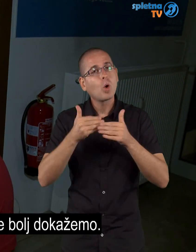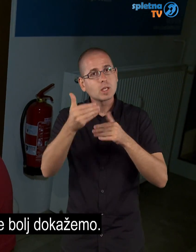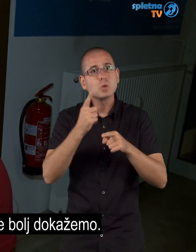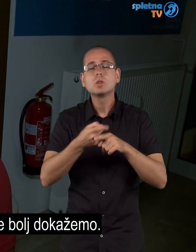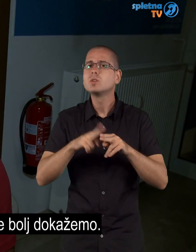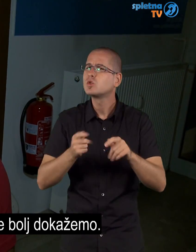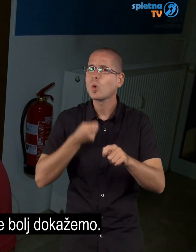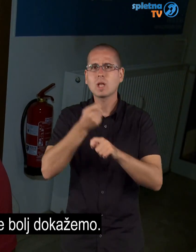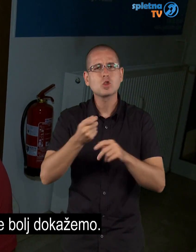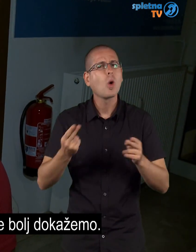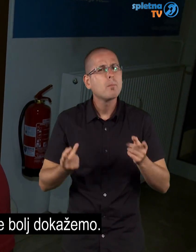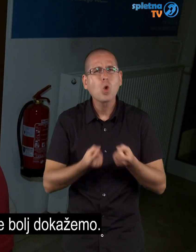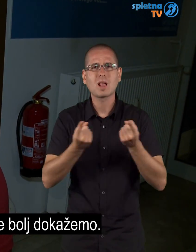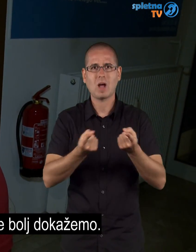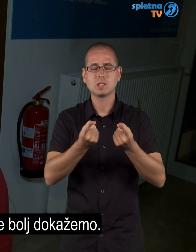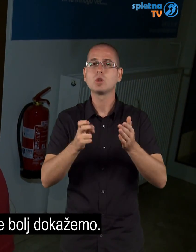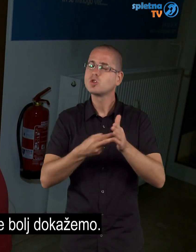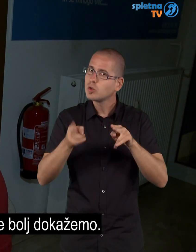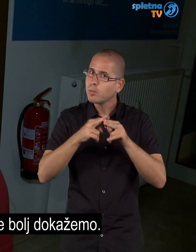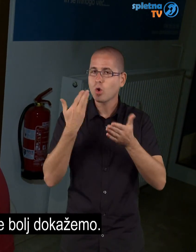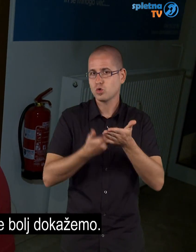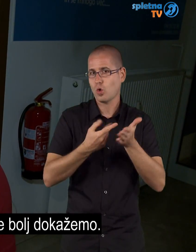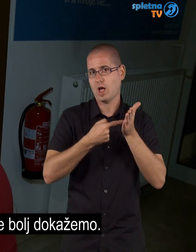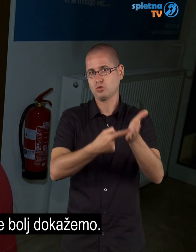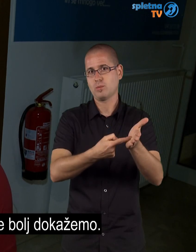potem dodatno motivacijo, da se še dokažemo še